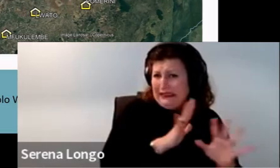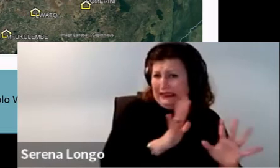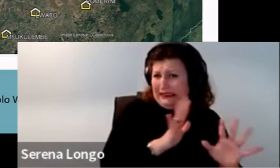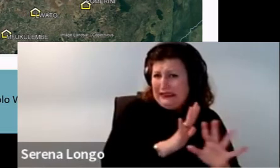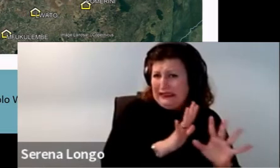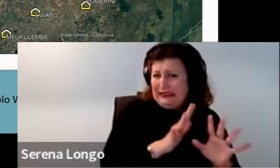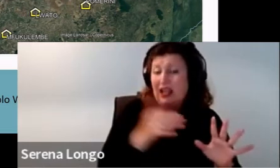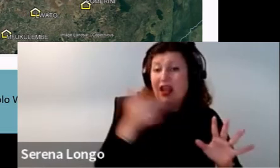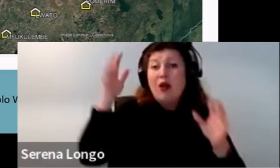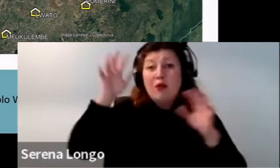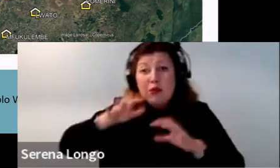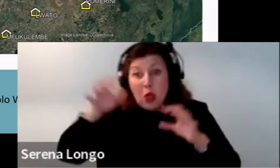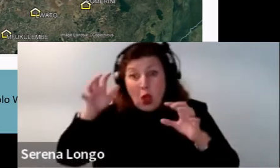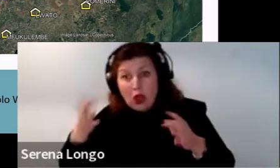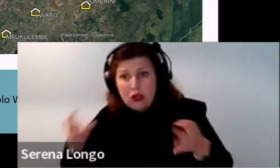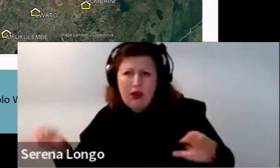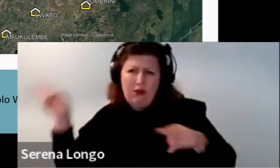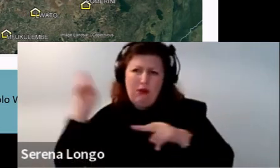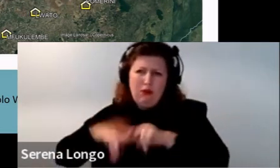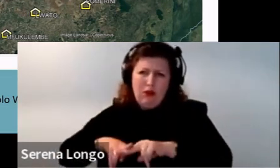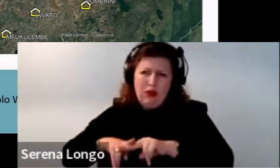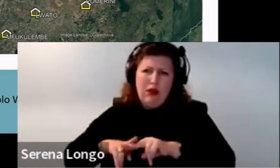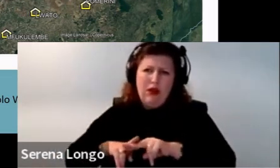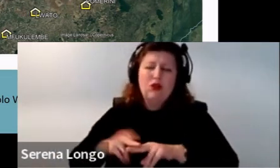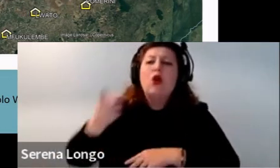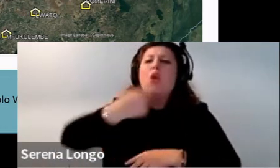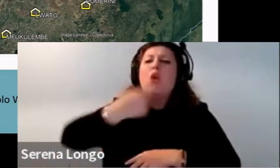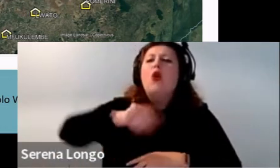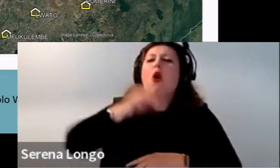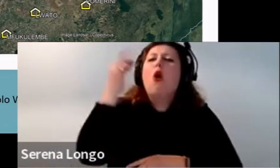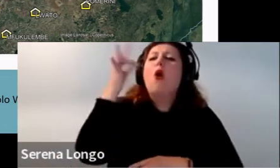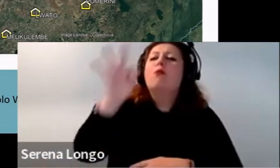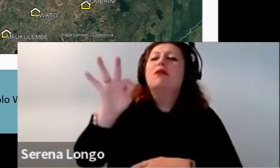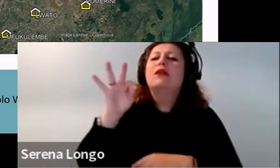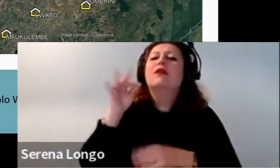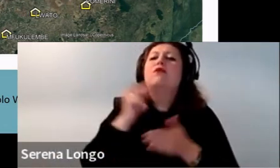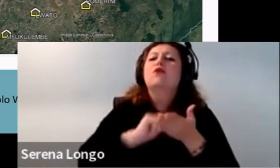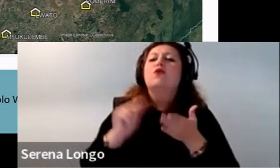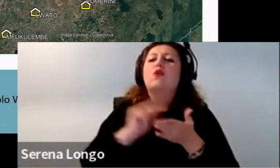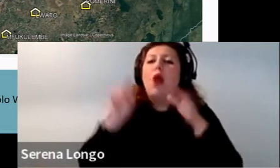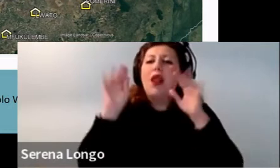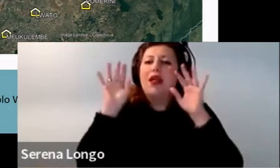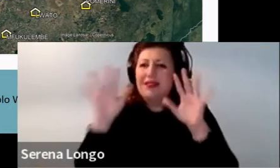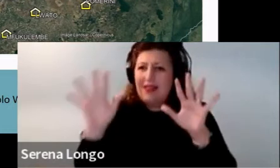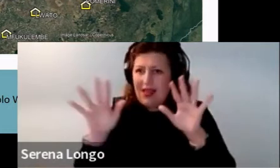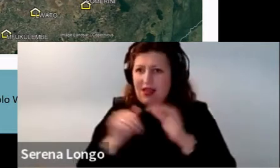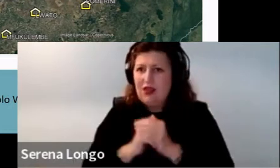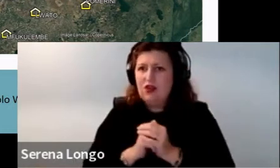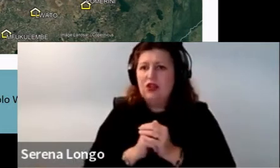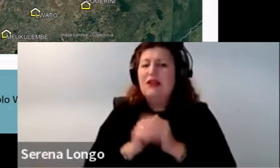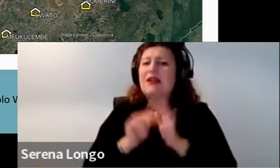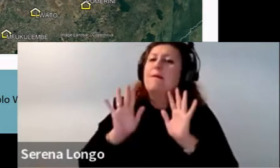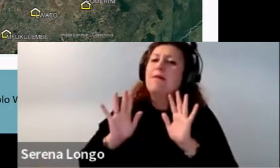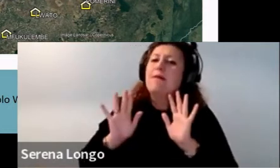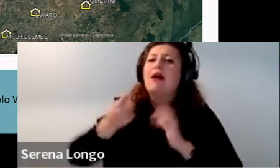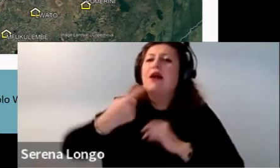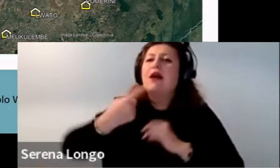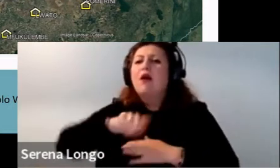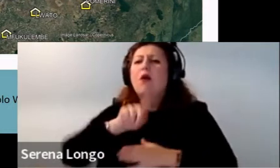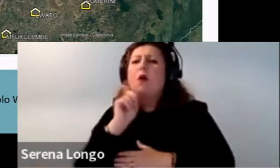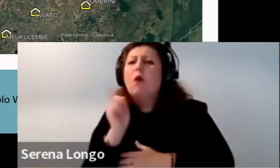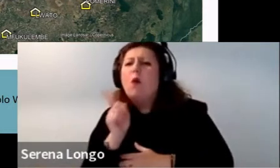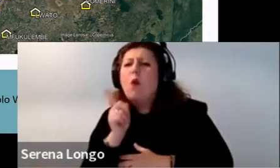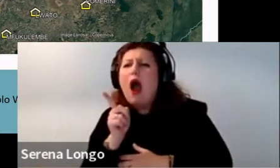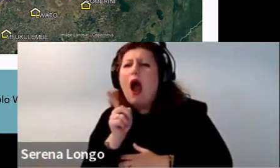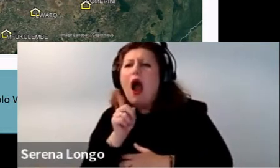nostro obiettivo era di raggiungere 10 scuole, ma per raggiungere e capire in quali scuole intervenire, noi siamo andati